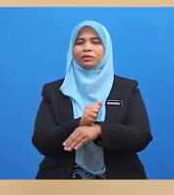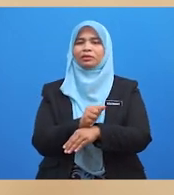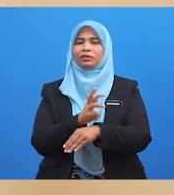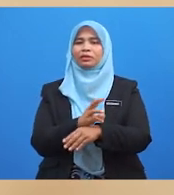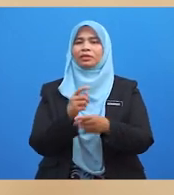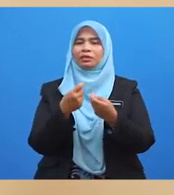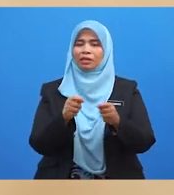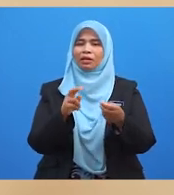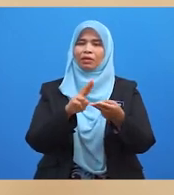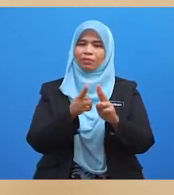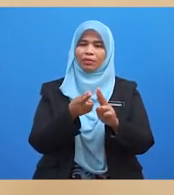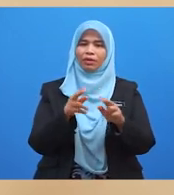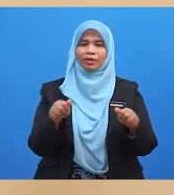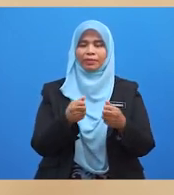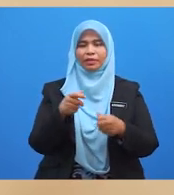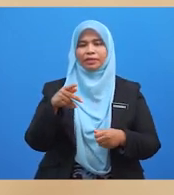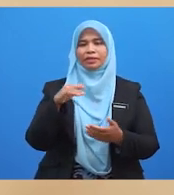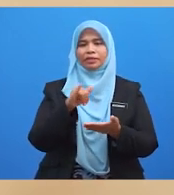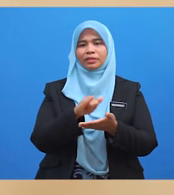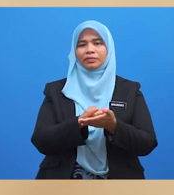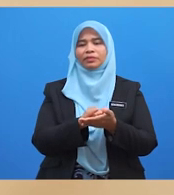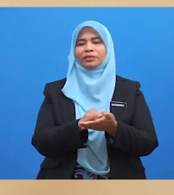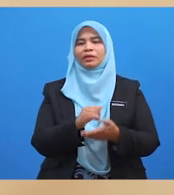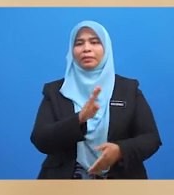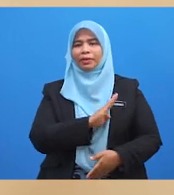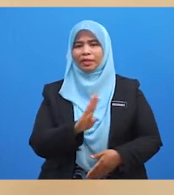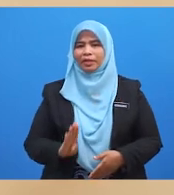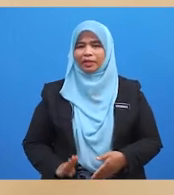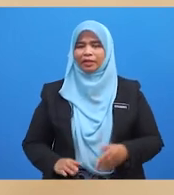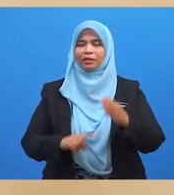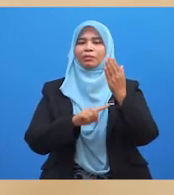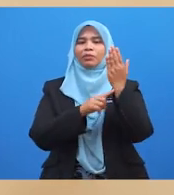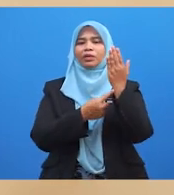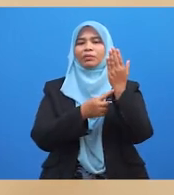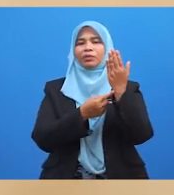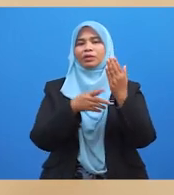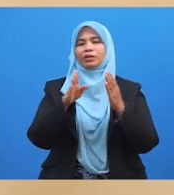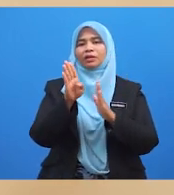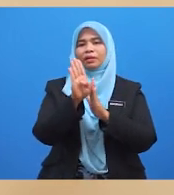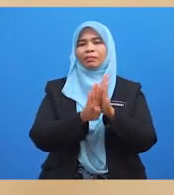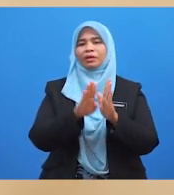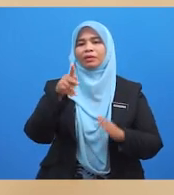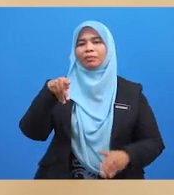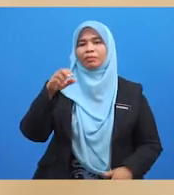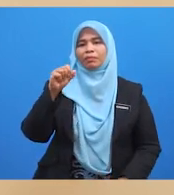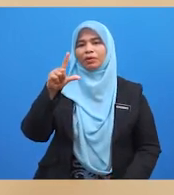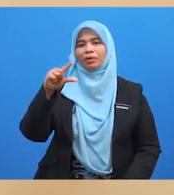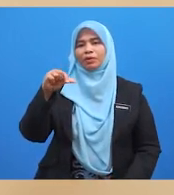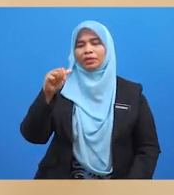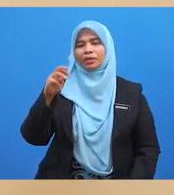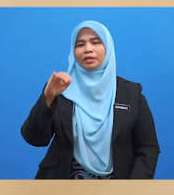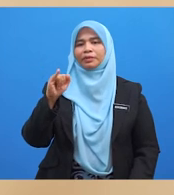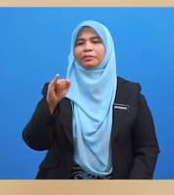merubah amalan poligami, di mana baginda mula-mula berpoligami dalam 10 tahun